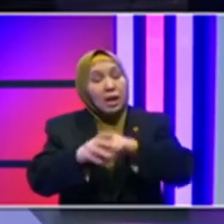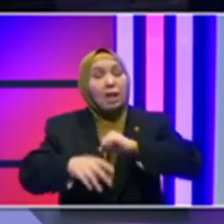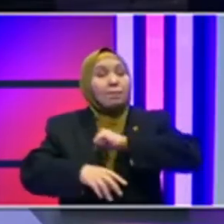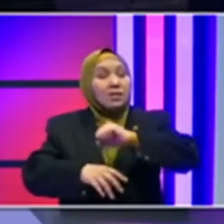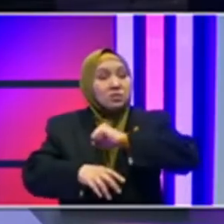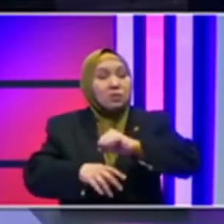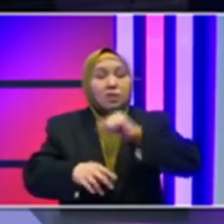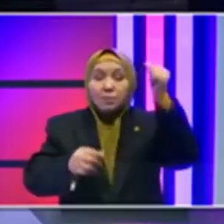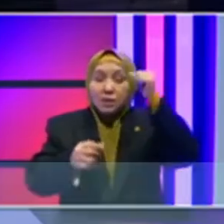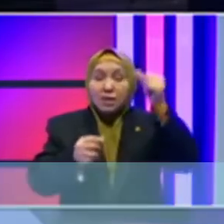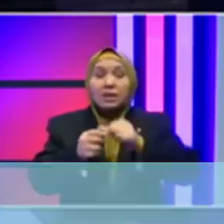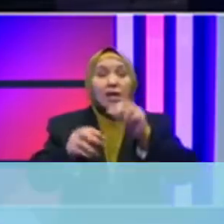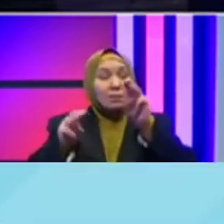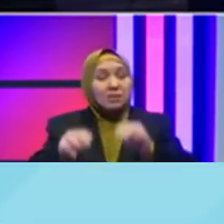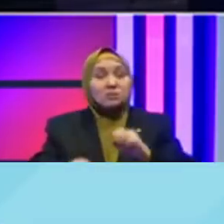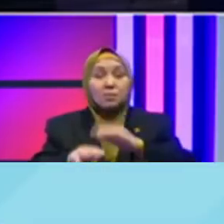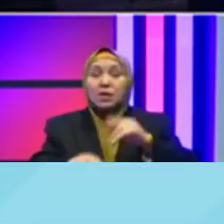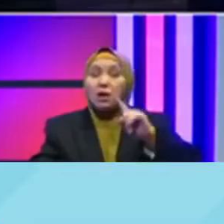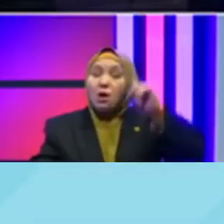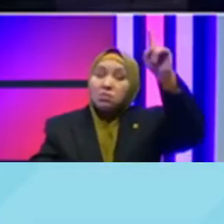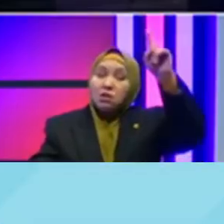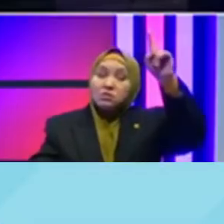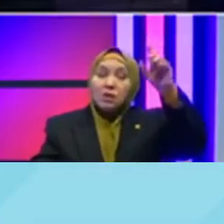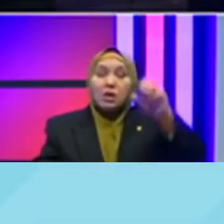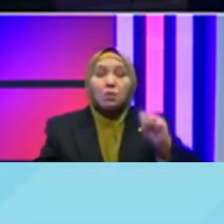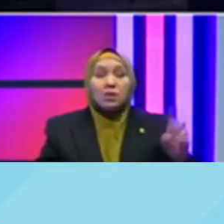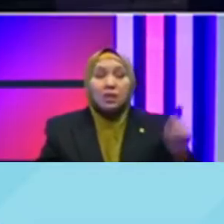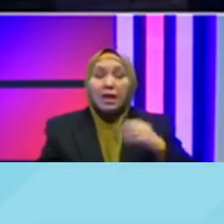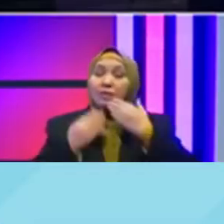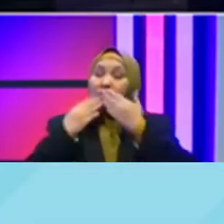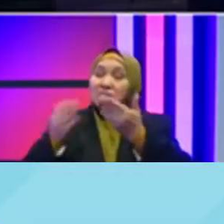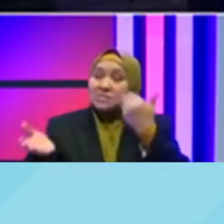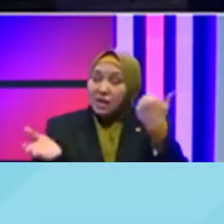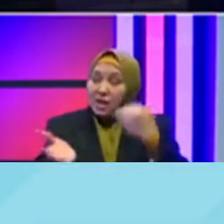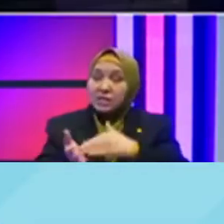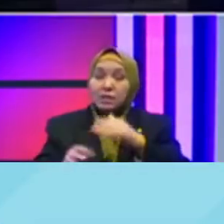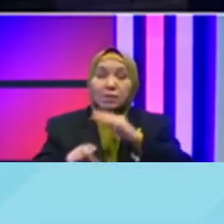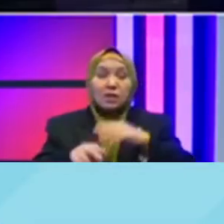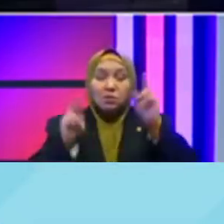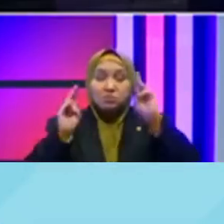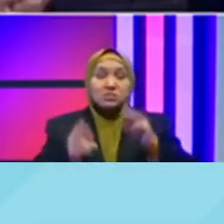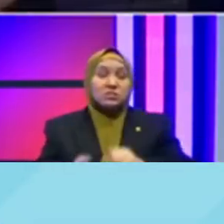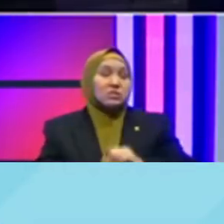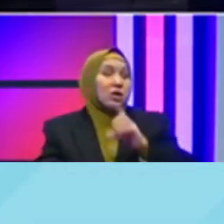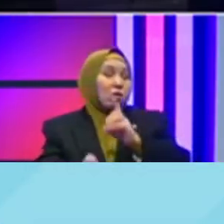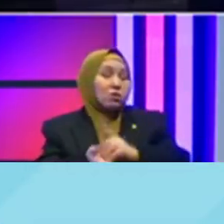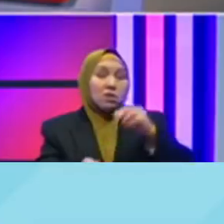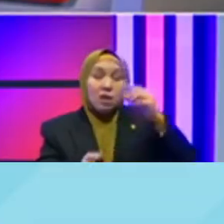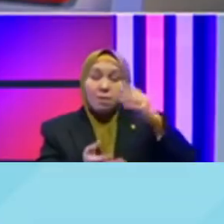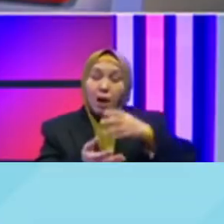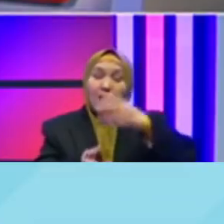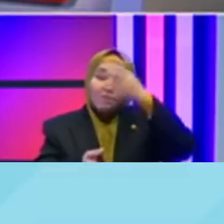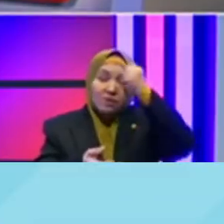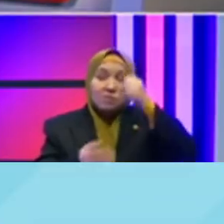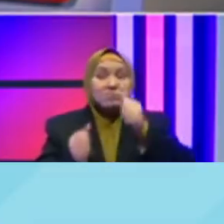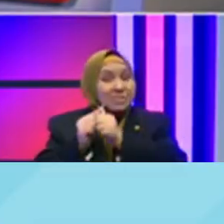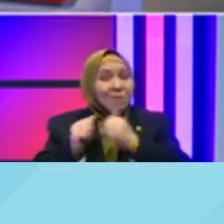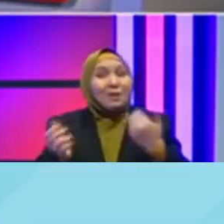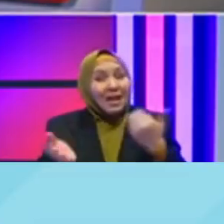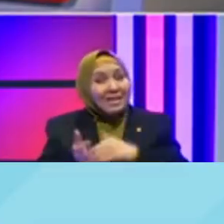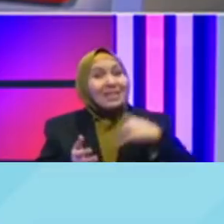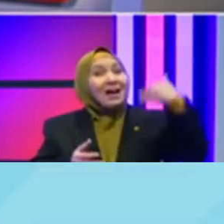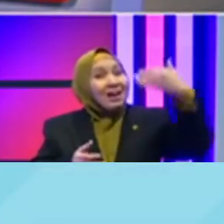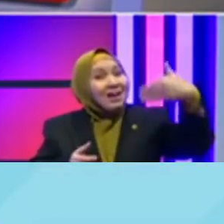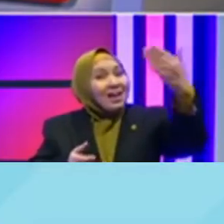mengingatkan manusia kepada Allah Subhanahu Wa Ta'ala Terima kasih sekali lagi kepada Ustadz harap dapat kita bersama lagi Masyaallah akan